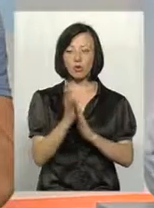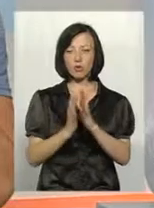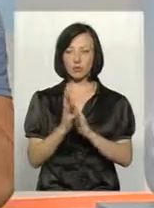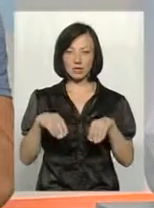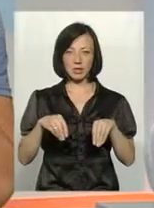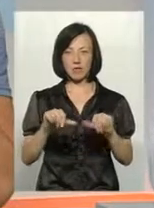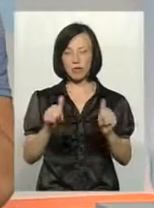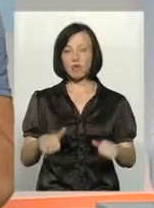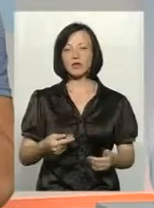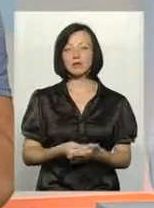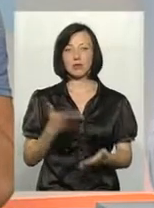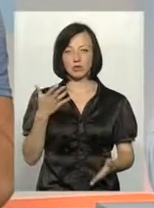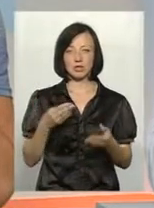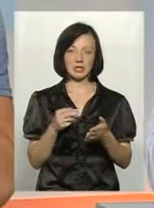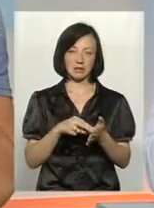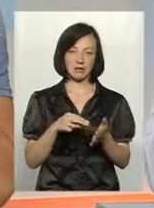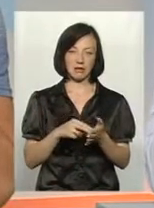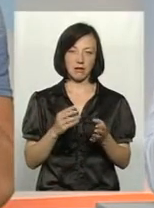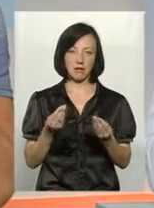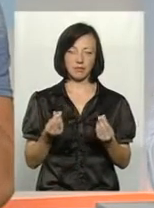формуватися найбільша ціна, в принципі.